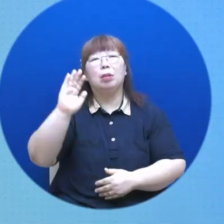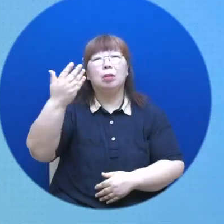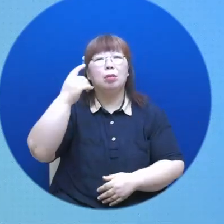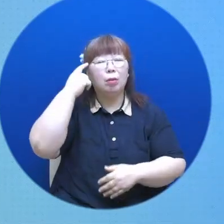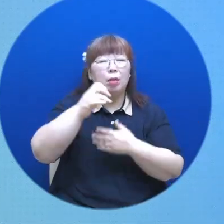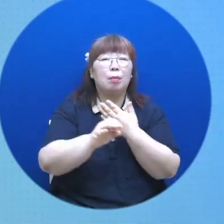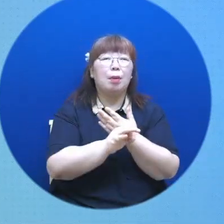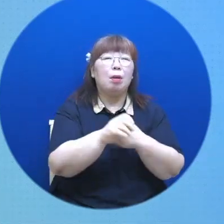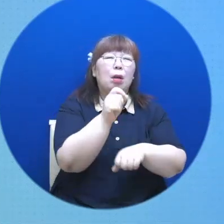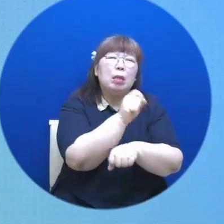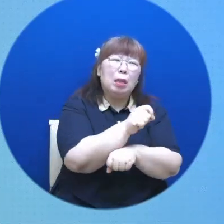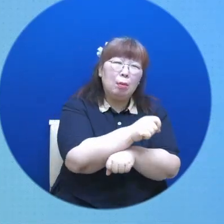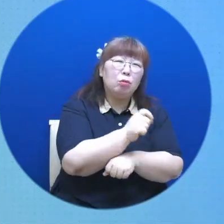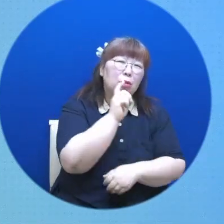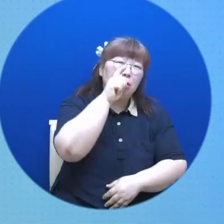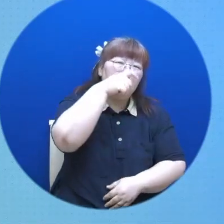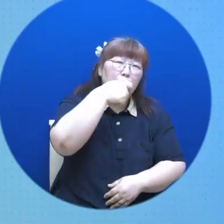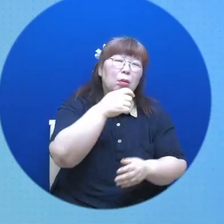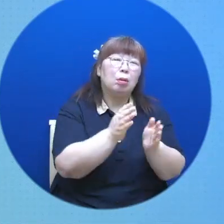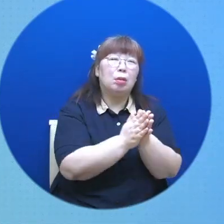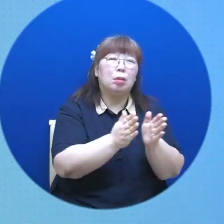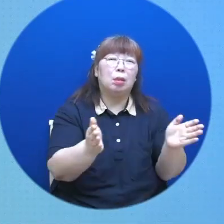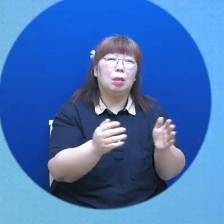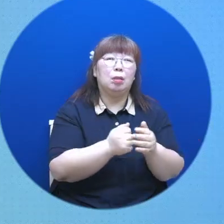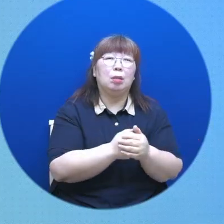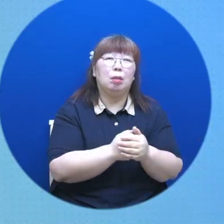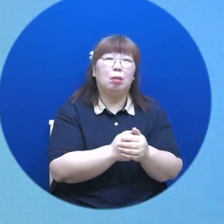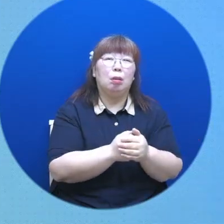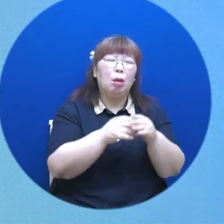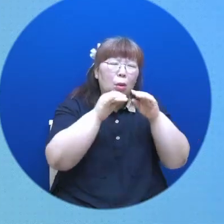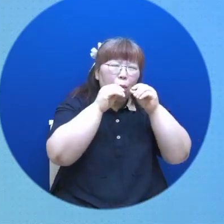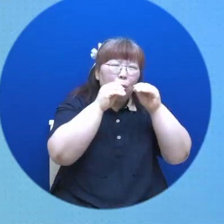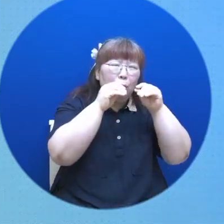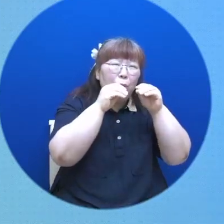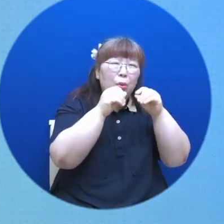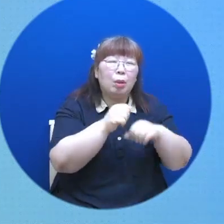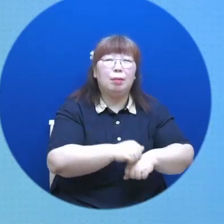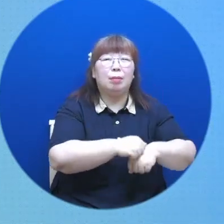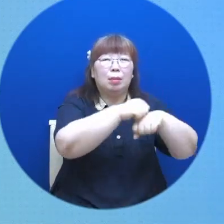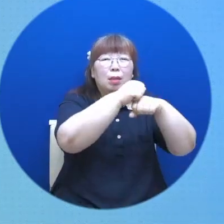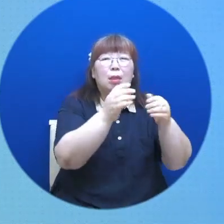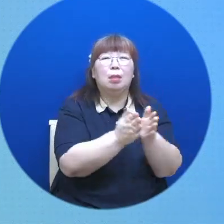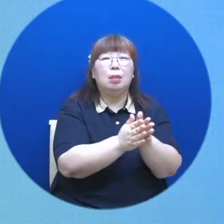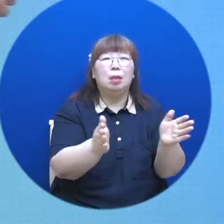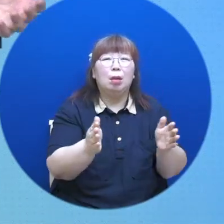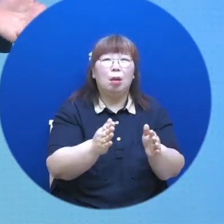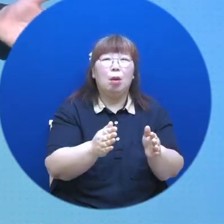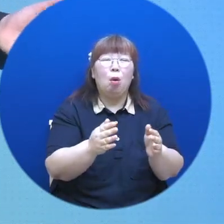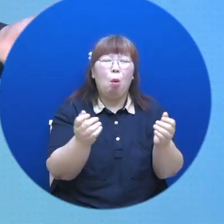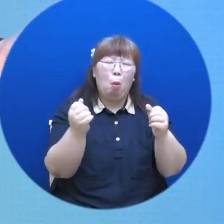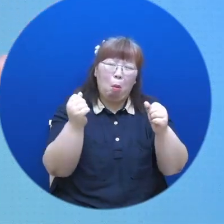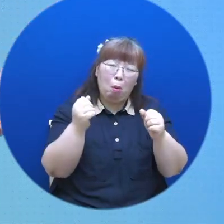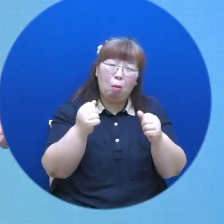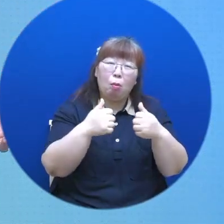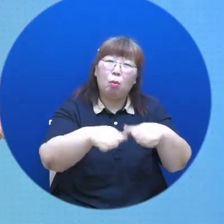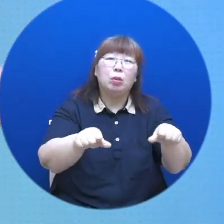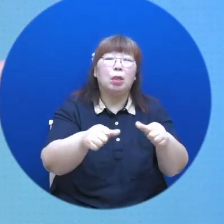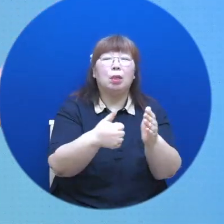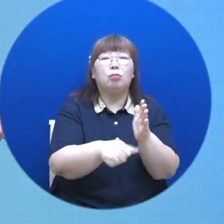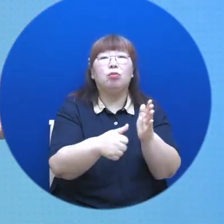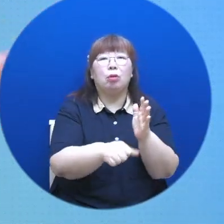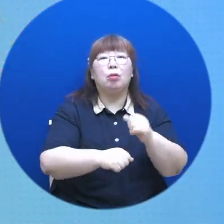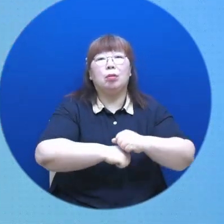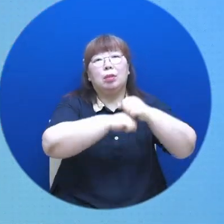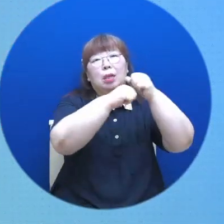사무실이 지저분해지기 시작했어요. 먼지가 쌓여가기 시작합니다. 고장난 물건들이 쌓여가기 시작해요.